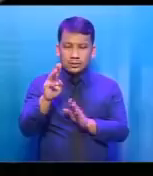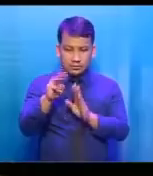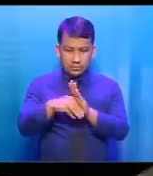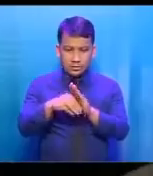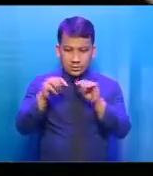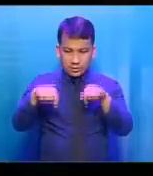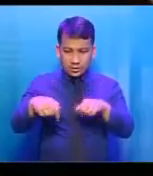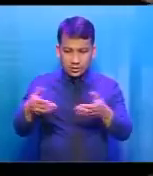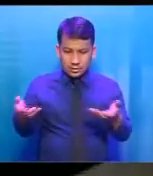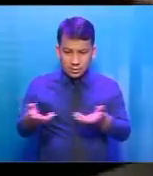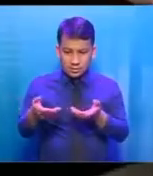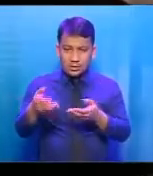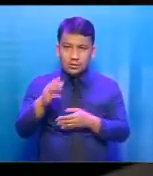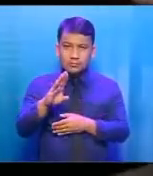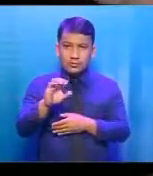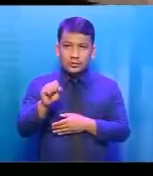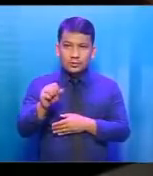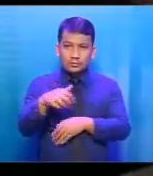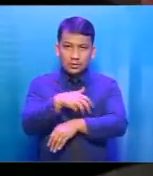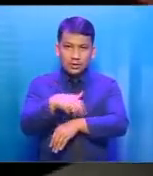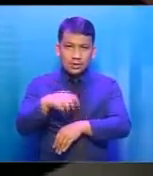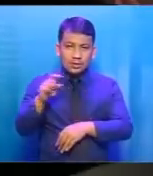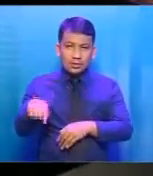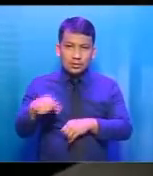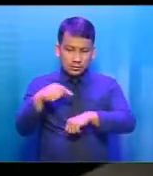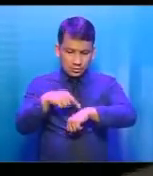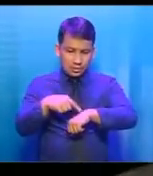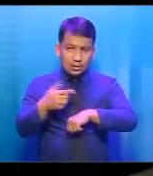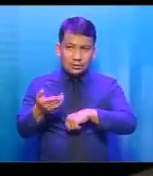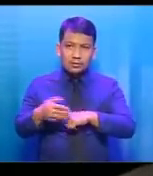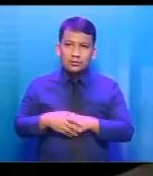papunta rito sa Buendia sa Makati City. Ang oras,